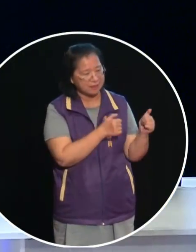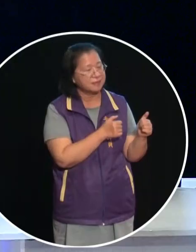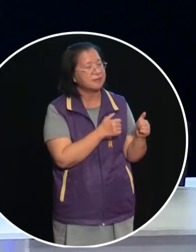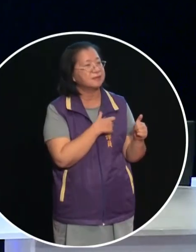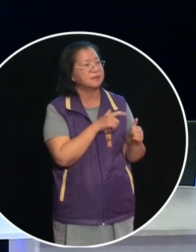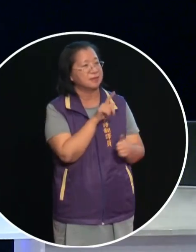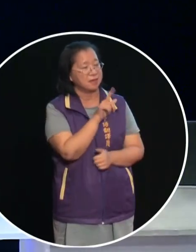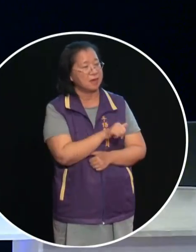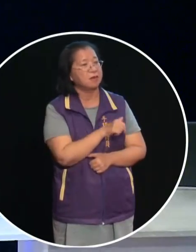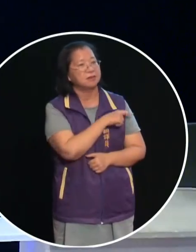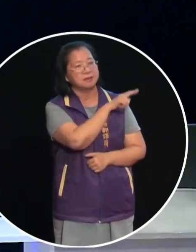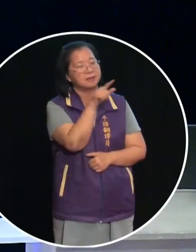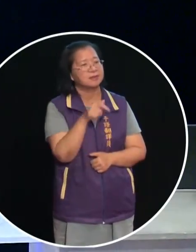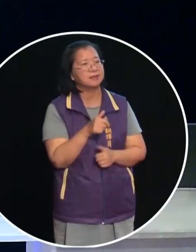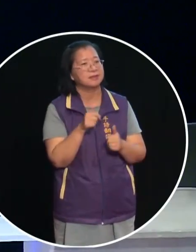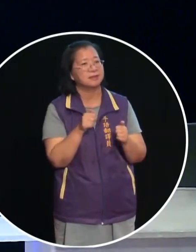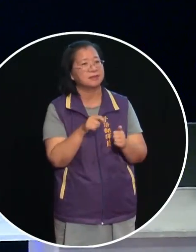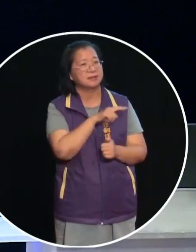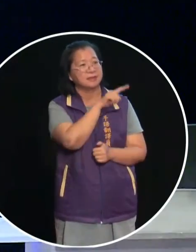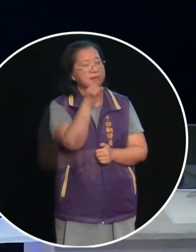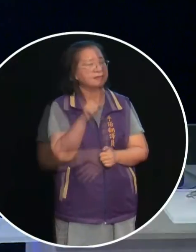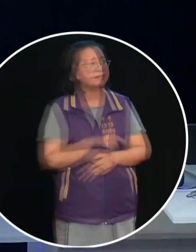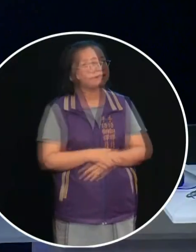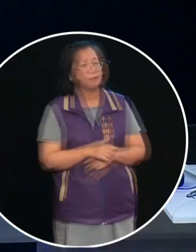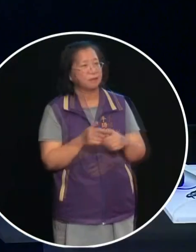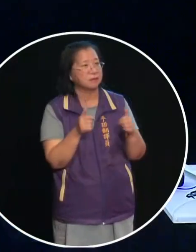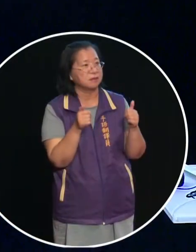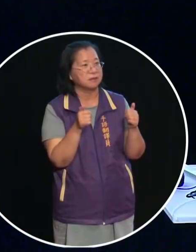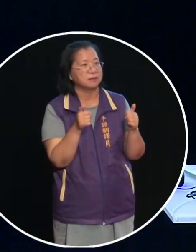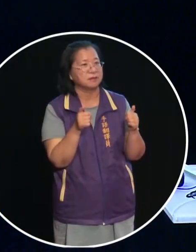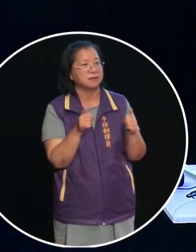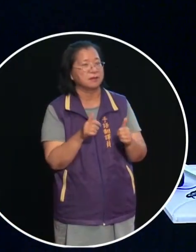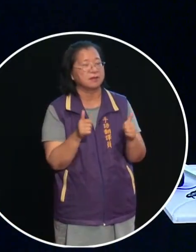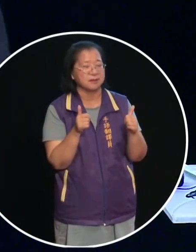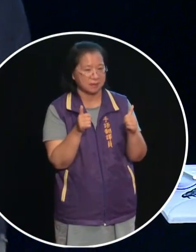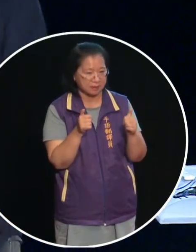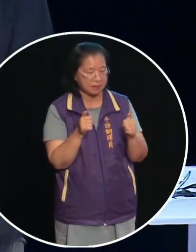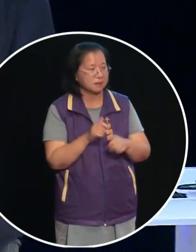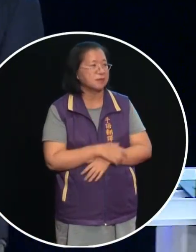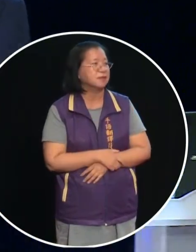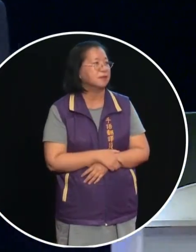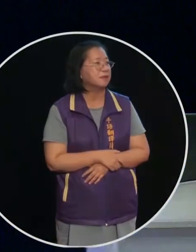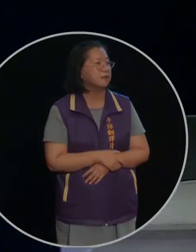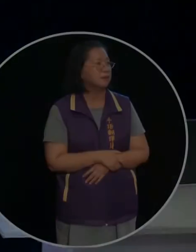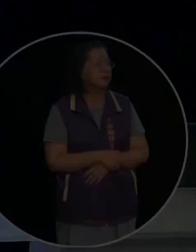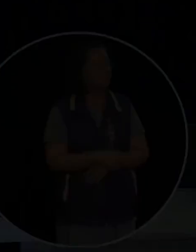刚教授带给大家见树又见林的演讲，谢谢谢谢。